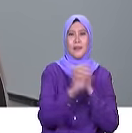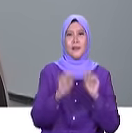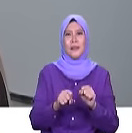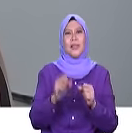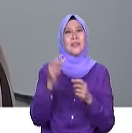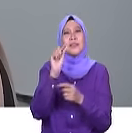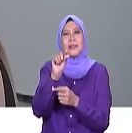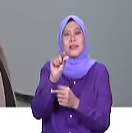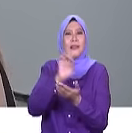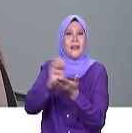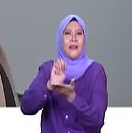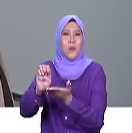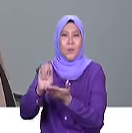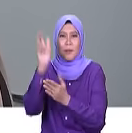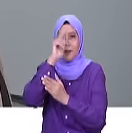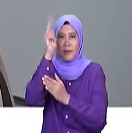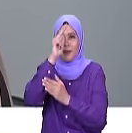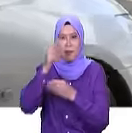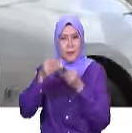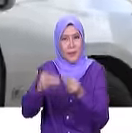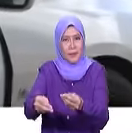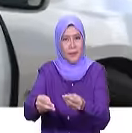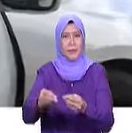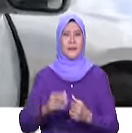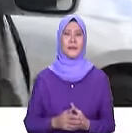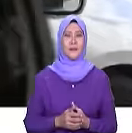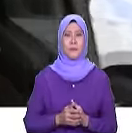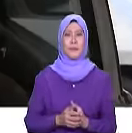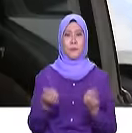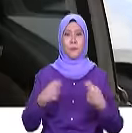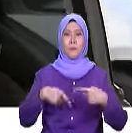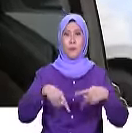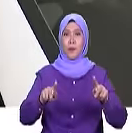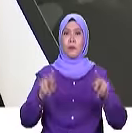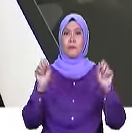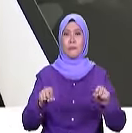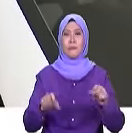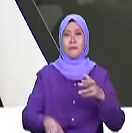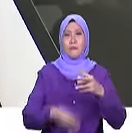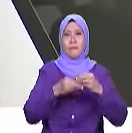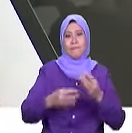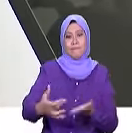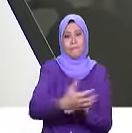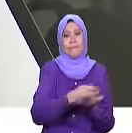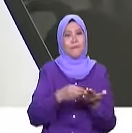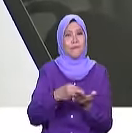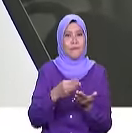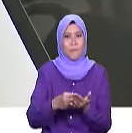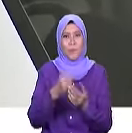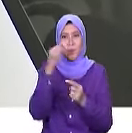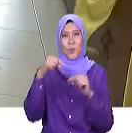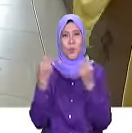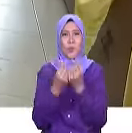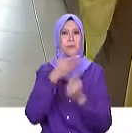sedikit allowance yang government, yang kerajaan bagi. Peluang ini juga mampu menambah pendapatan kepada golongan